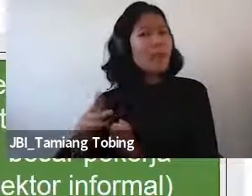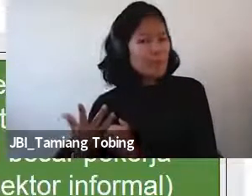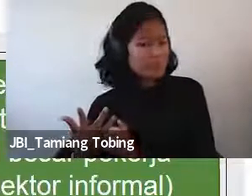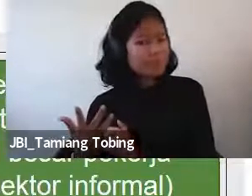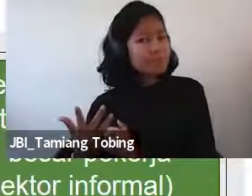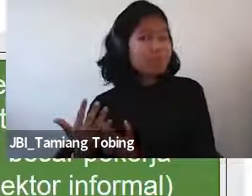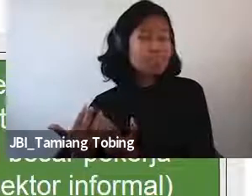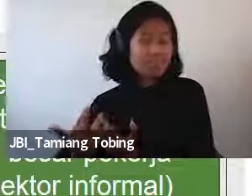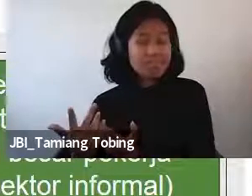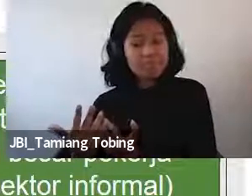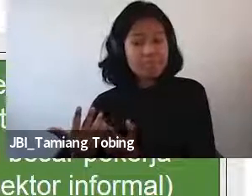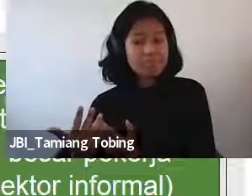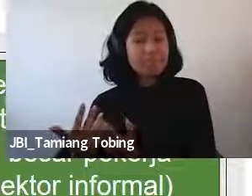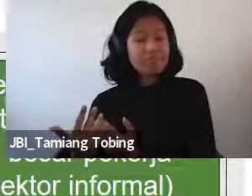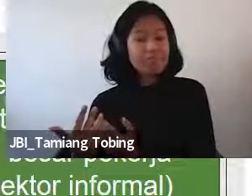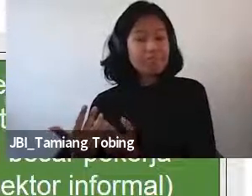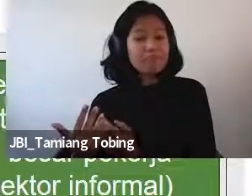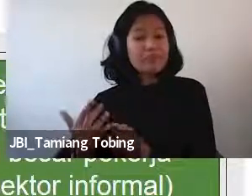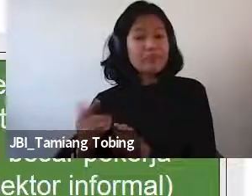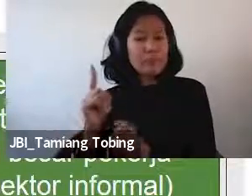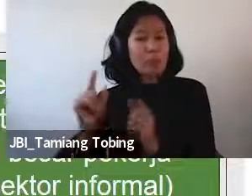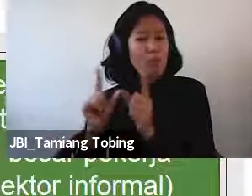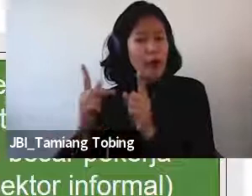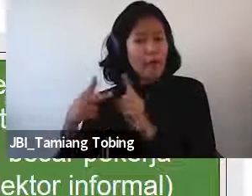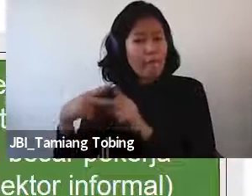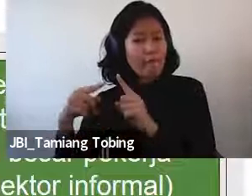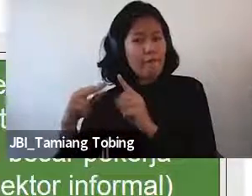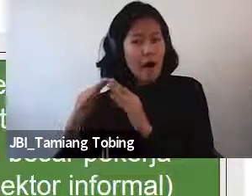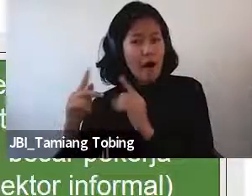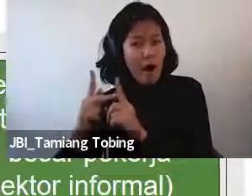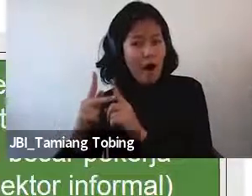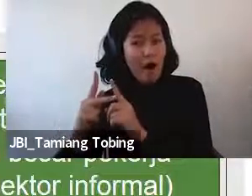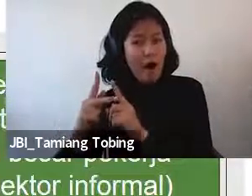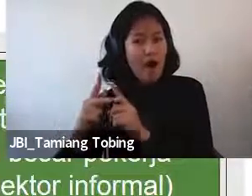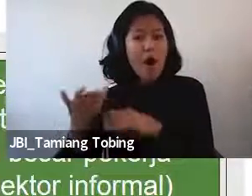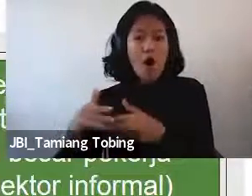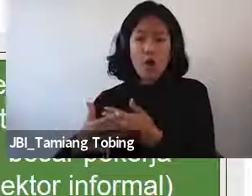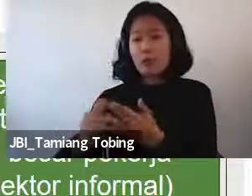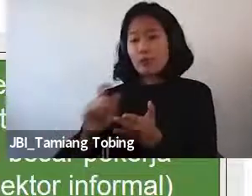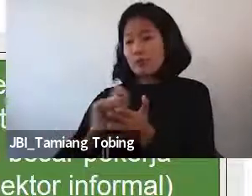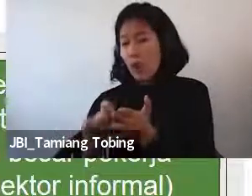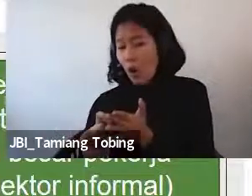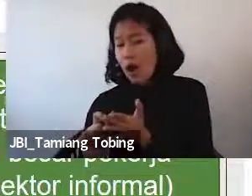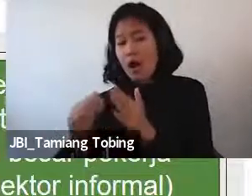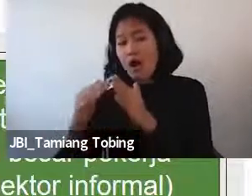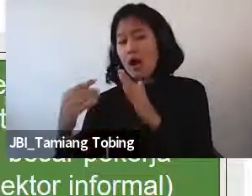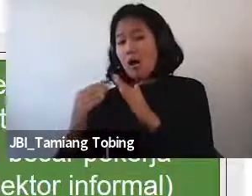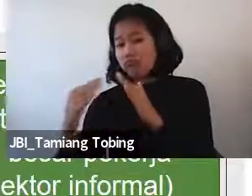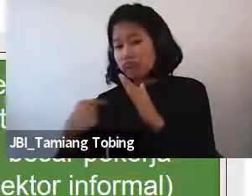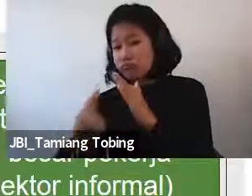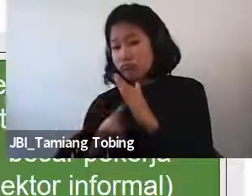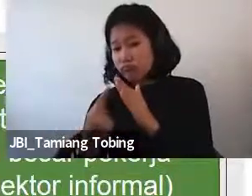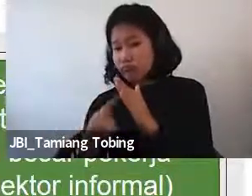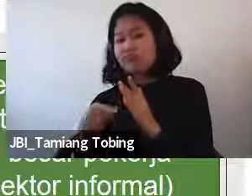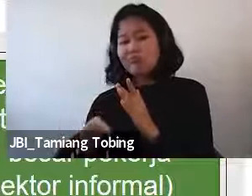ya salah satunya work from home, kemudian juga ada school from home, yang ini menyebabkan